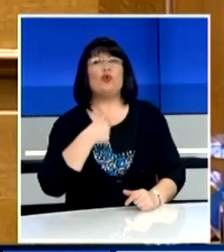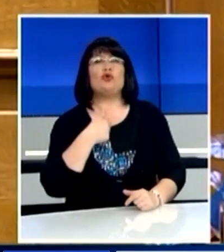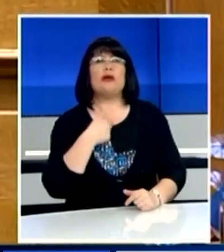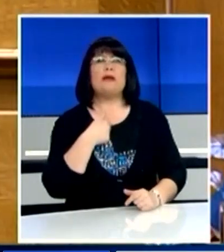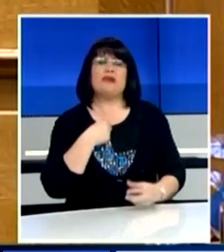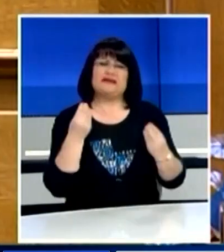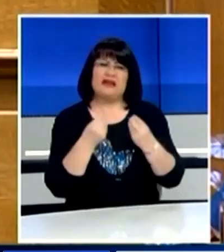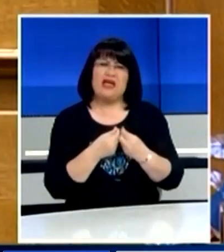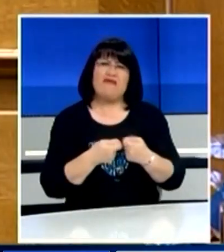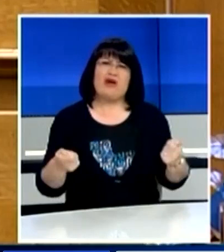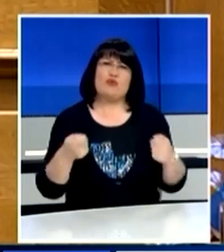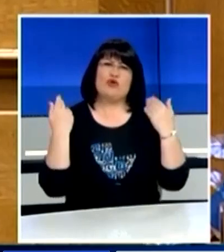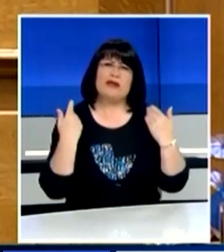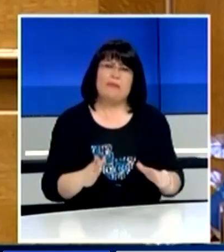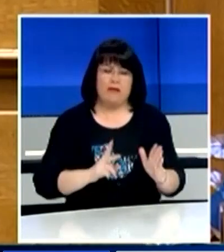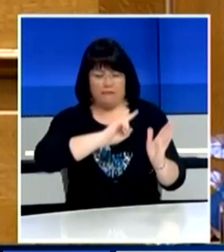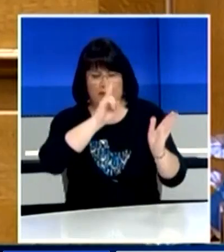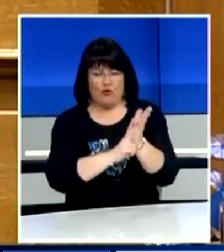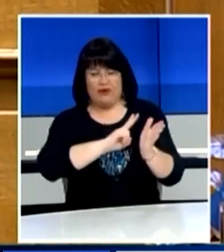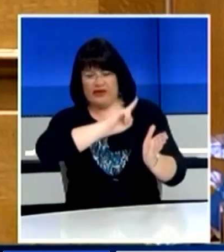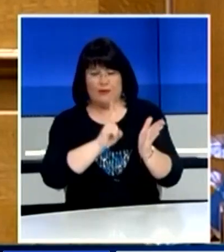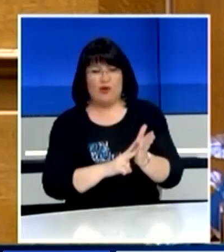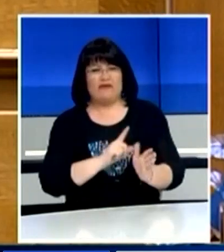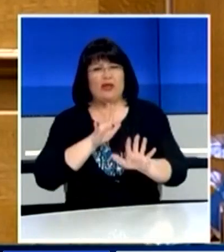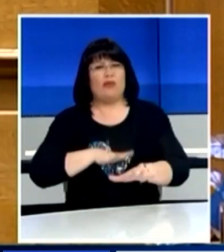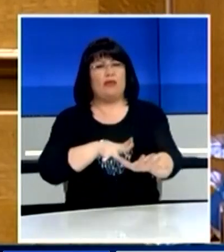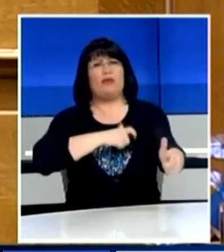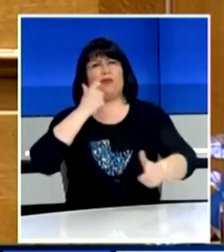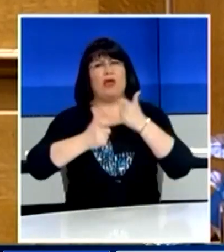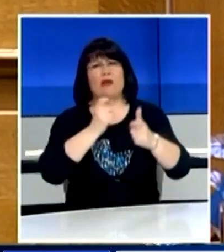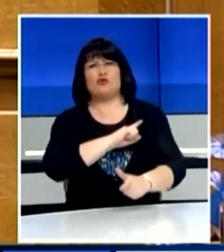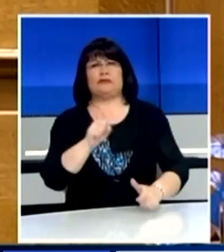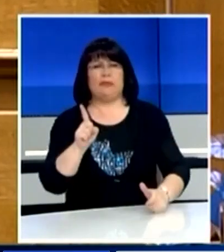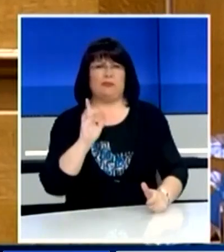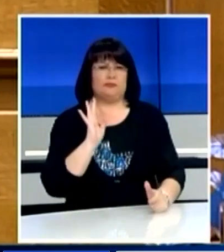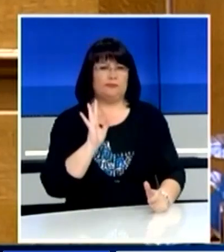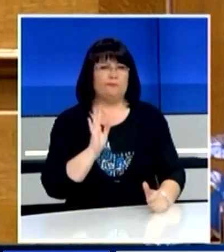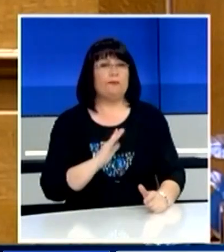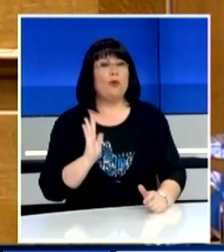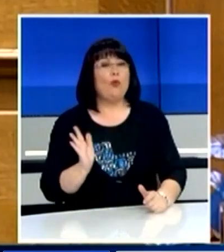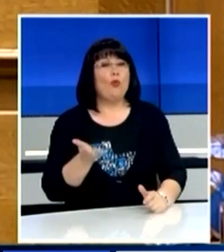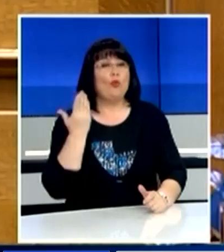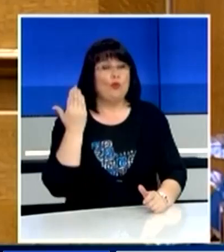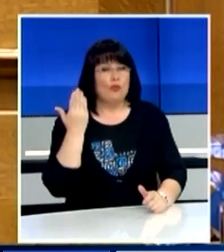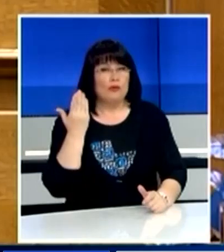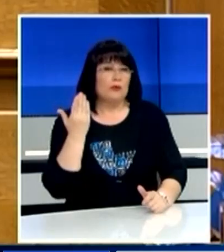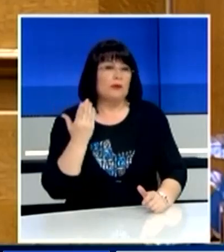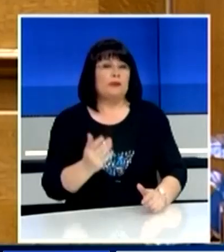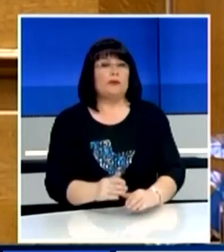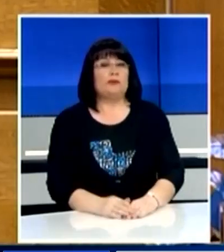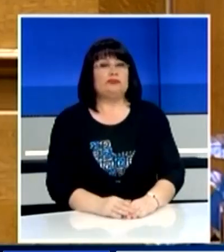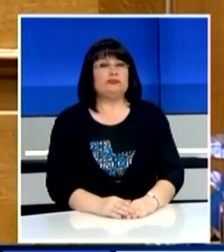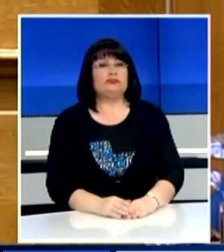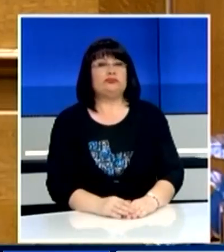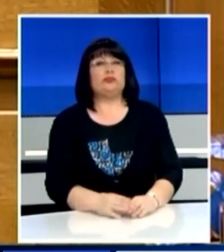έχουμε εφαρμόσει απαγορεύσεις διαδηλώσεων σε περιπτώσεις όταν ενδεχομένως έχει έρθει